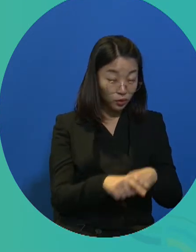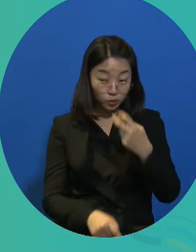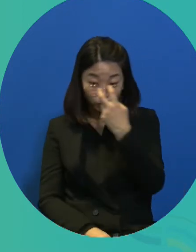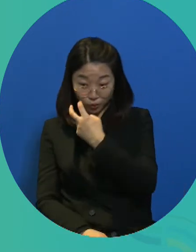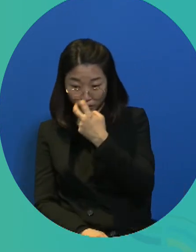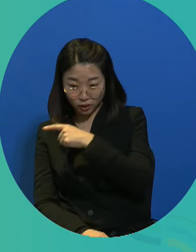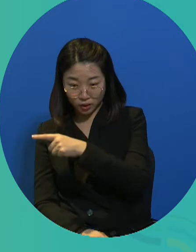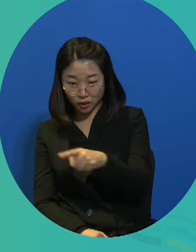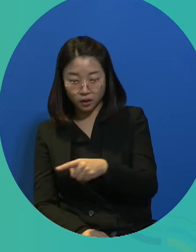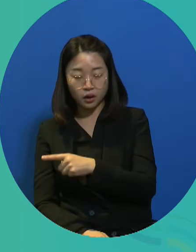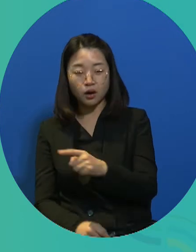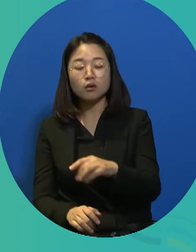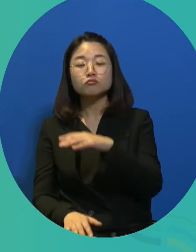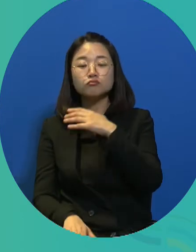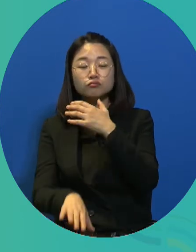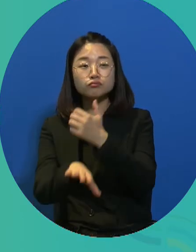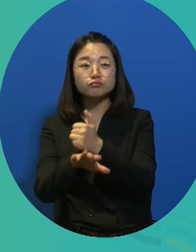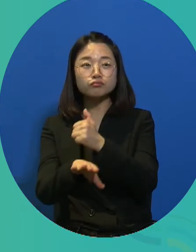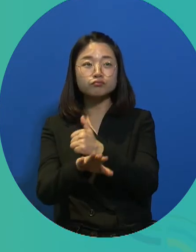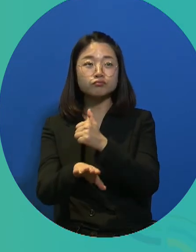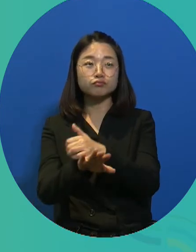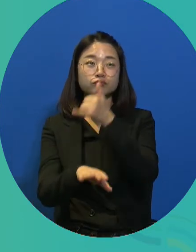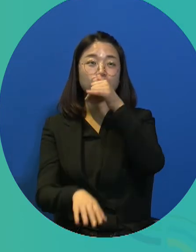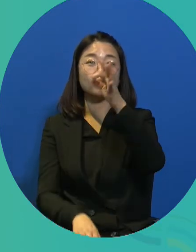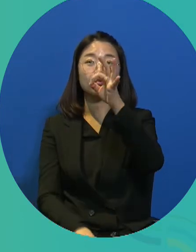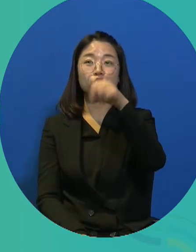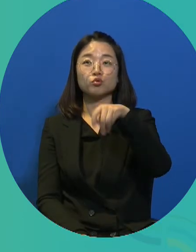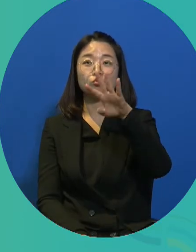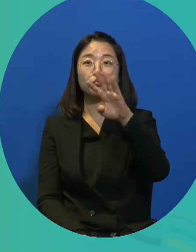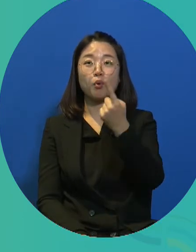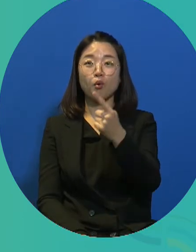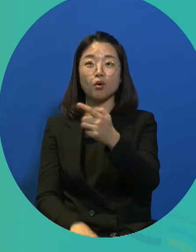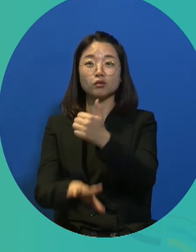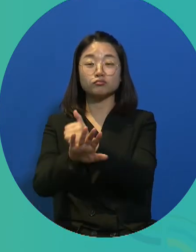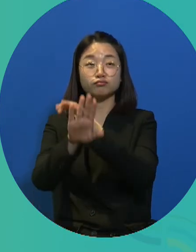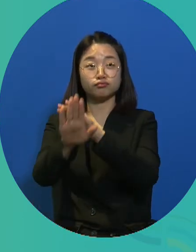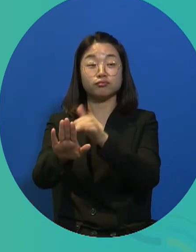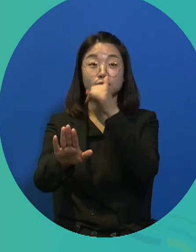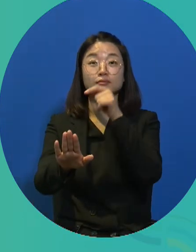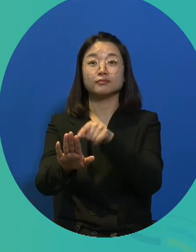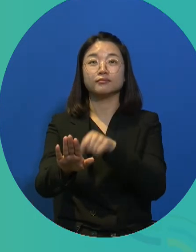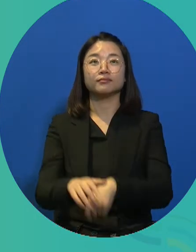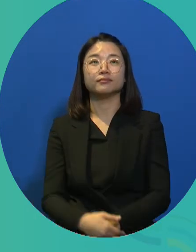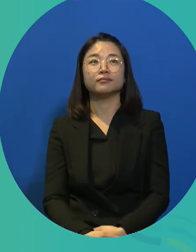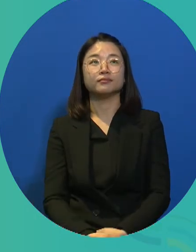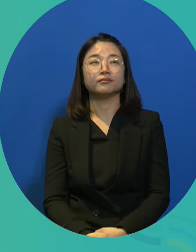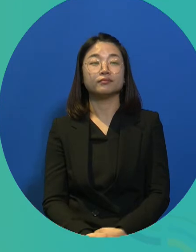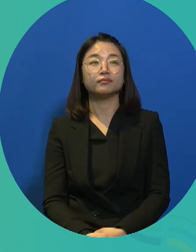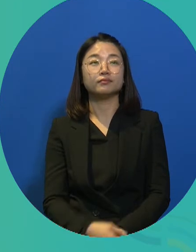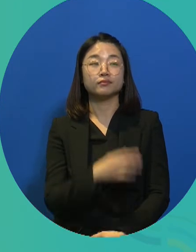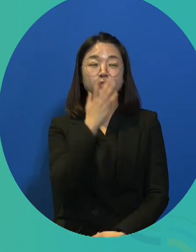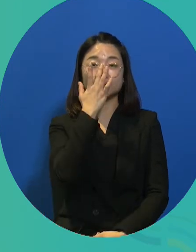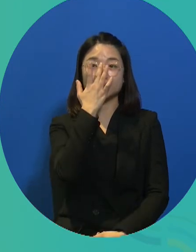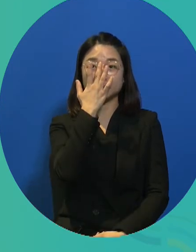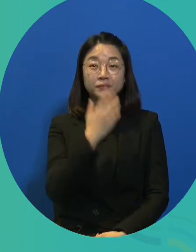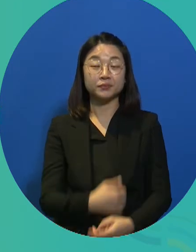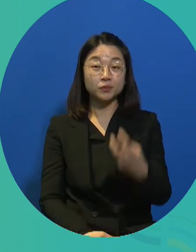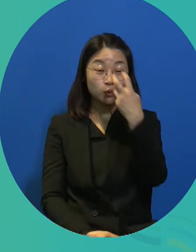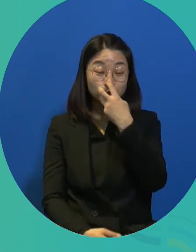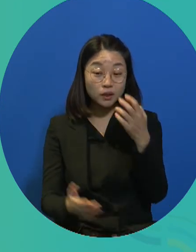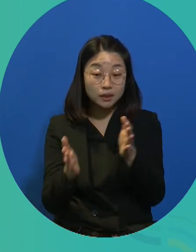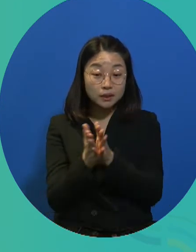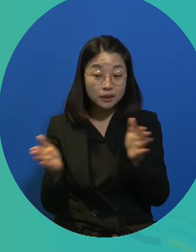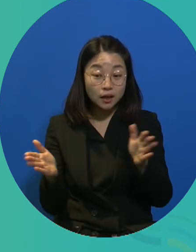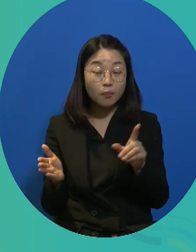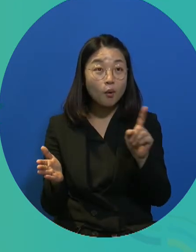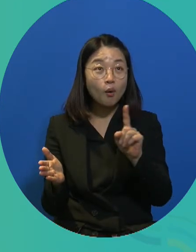유보가 가능하다라는 별도의 조항이 또 규제가 되어 있습니다. 네, 직권조사 절차